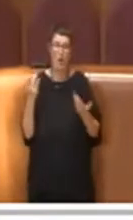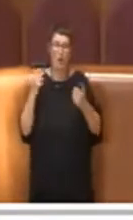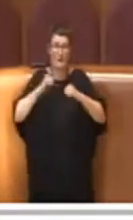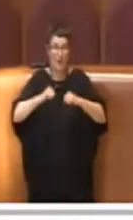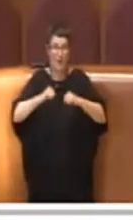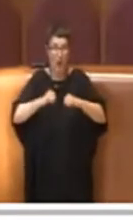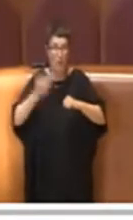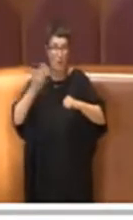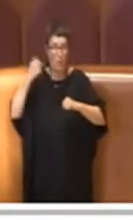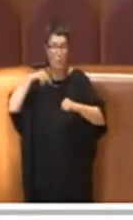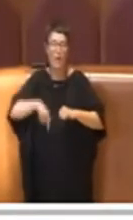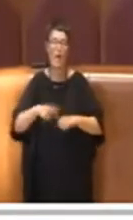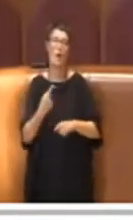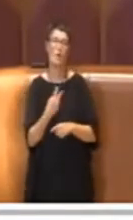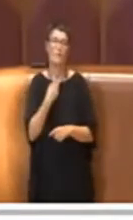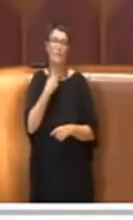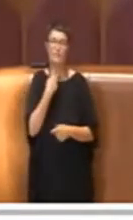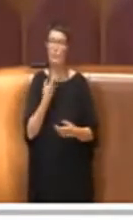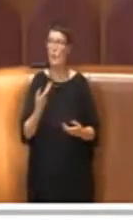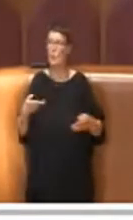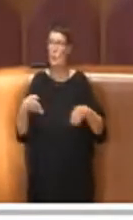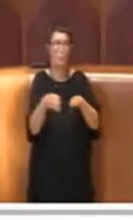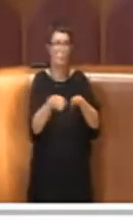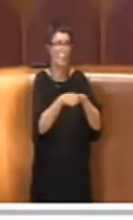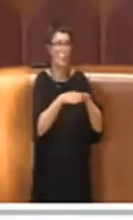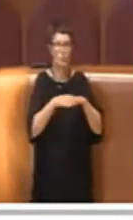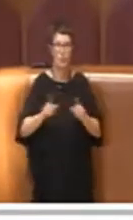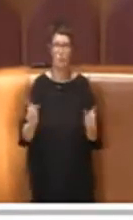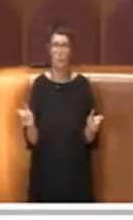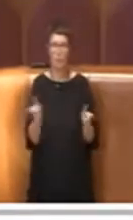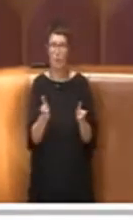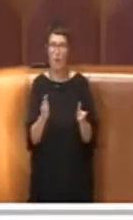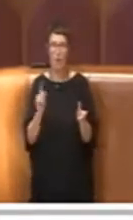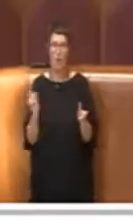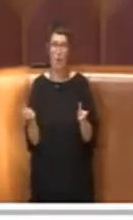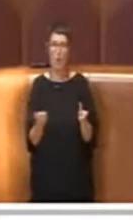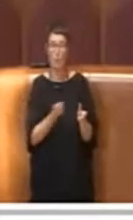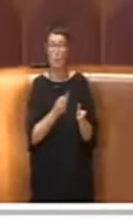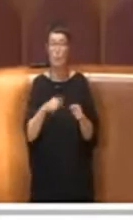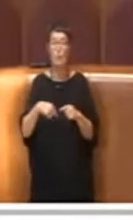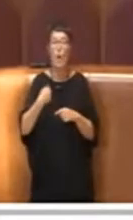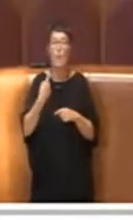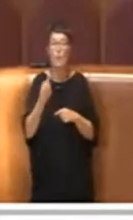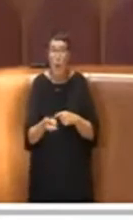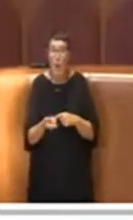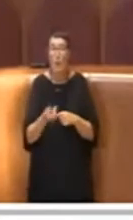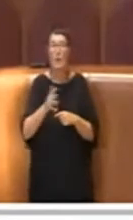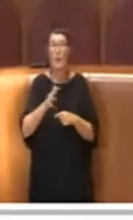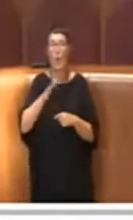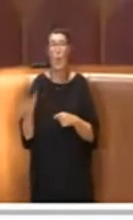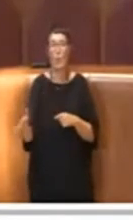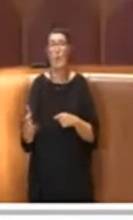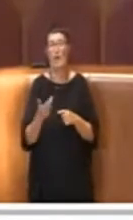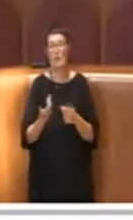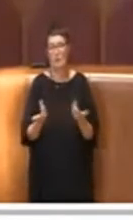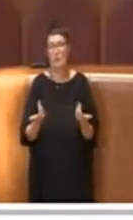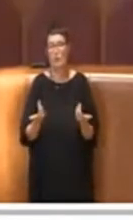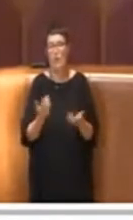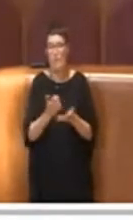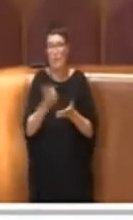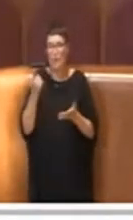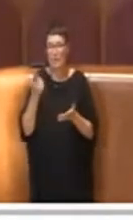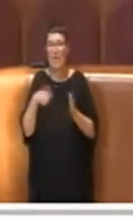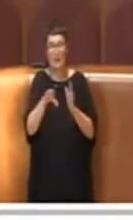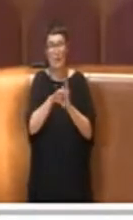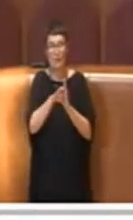Ma altro, diciamo, interesse primario tutelato dalla Costituzione è il lavoro